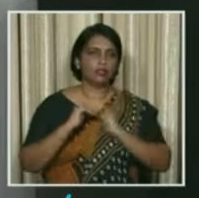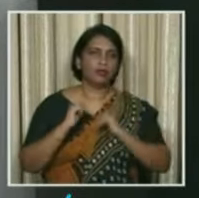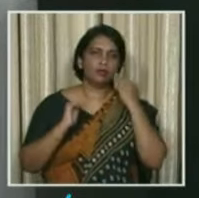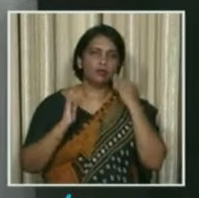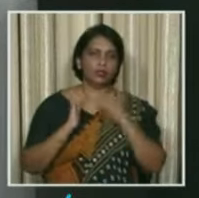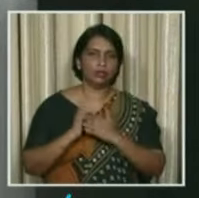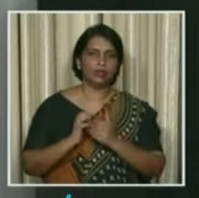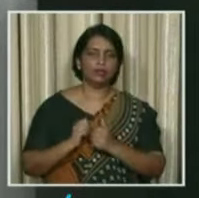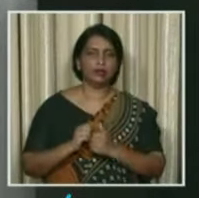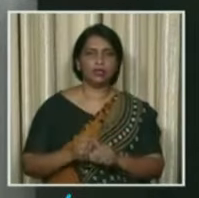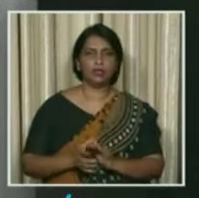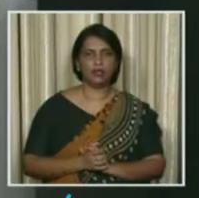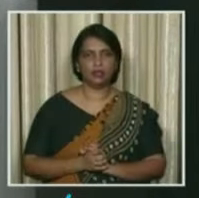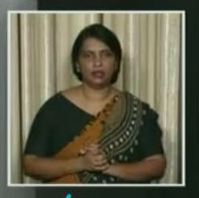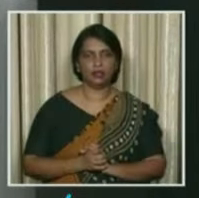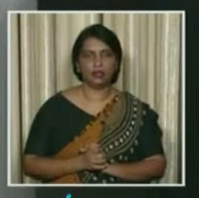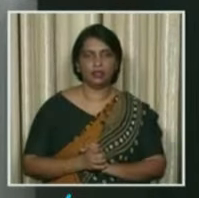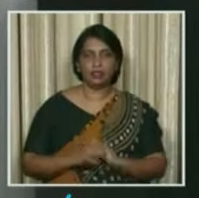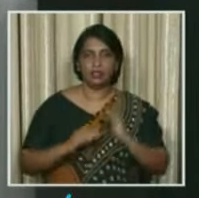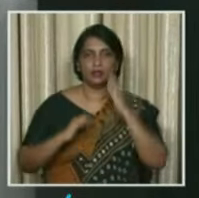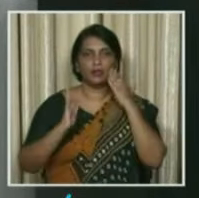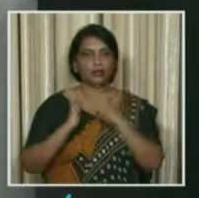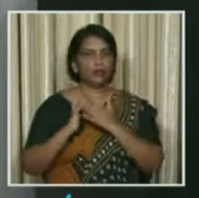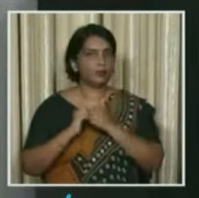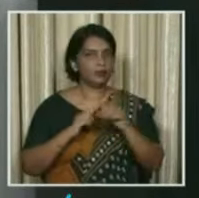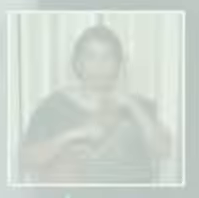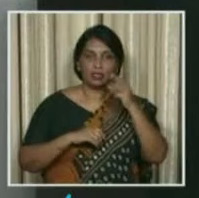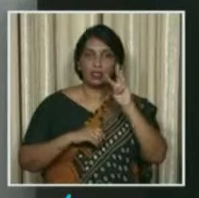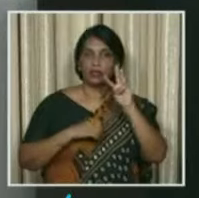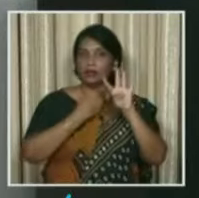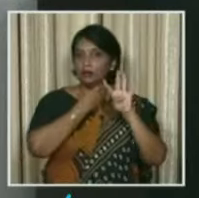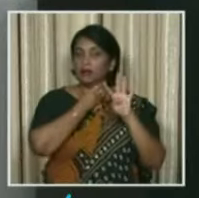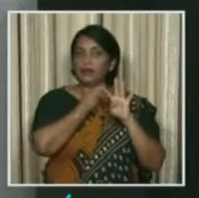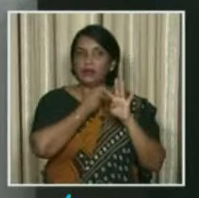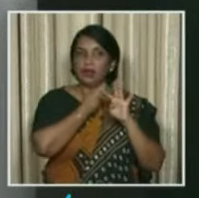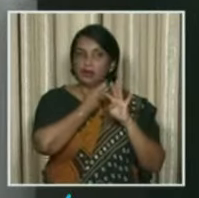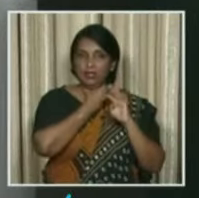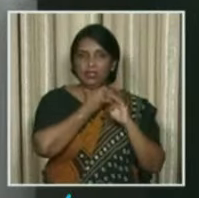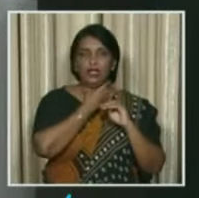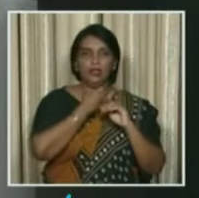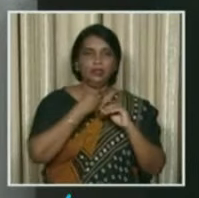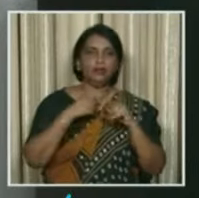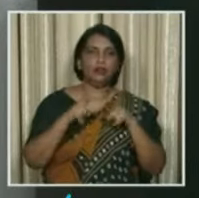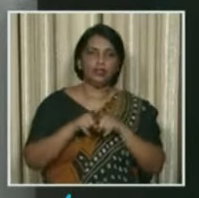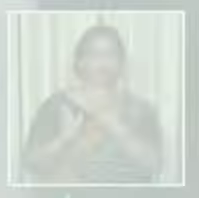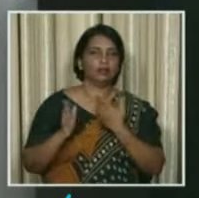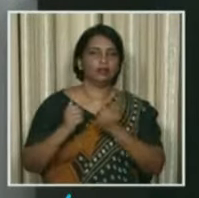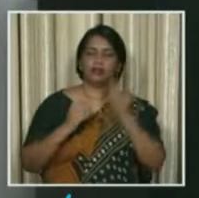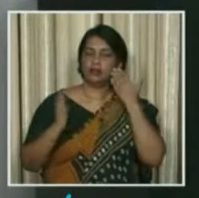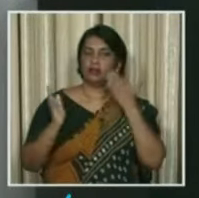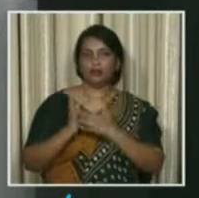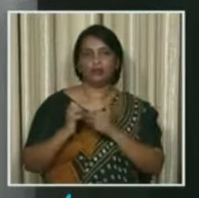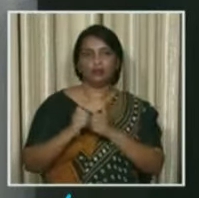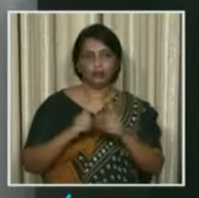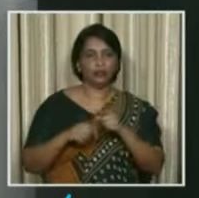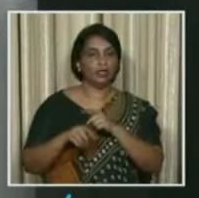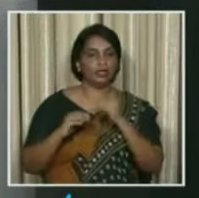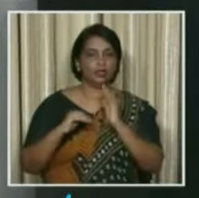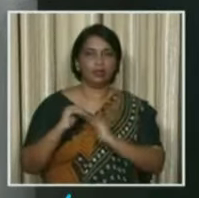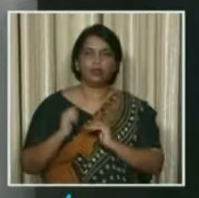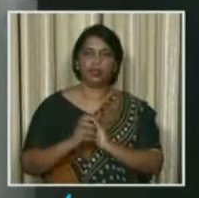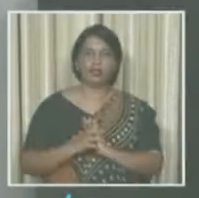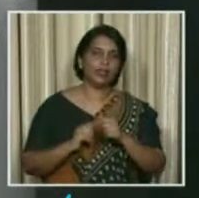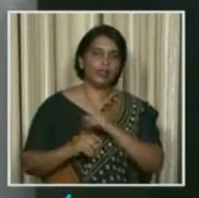පත් කරපු ජනාධිපතිවරයාත් පත් කරේ බහුතරයකින් 134ක. හරි මේ වැරදි ලියුම පුද්ගලයා බේරන්නට බහුතරයක් ඉදිරිපත් වෙන්නේ